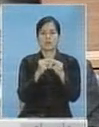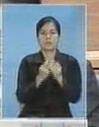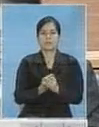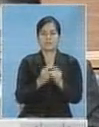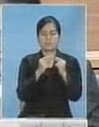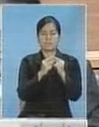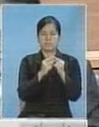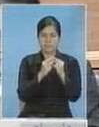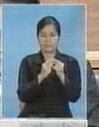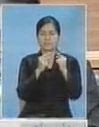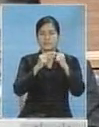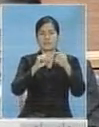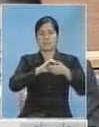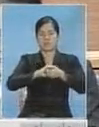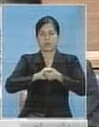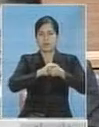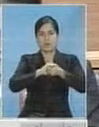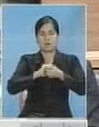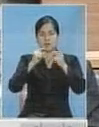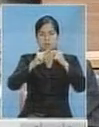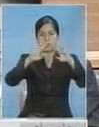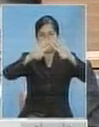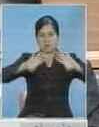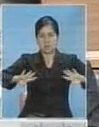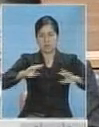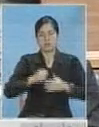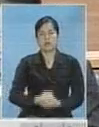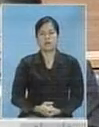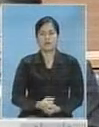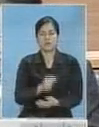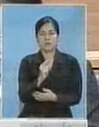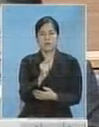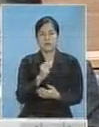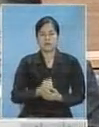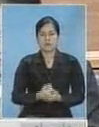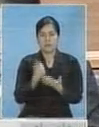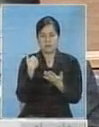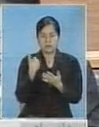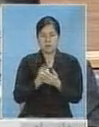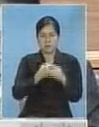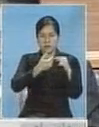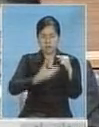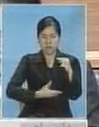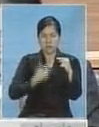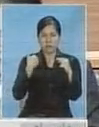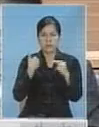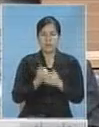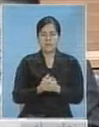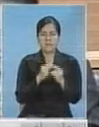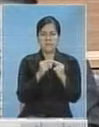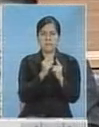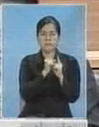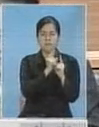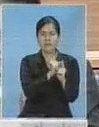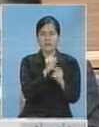ฐกิจอาเซียนนะครับหรือ AEC นะครับฉะนั้นในสิ่งต่างๆเหล่านี้นะครับในด้านคมนา